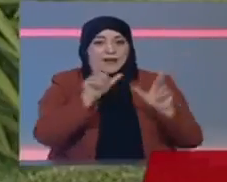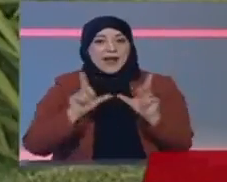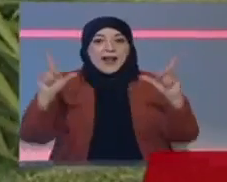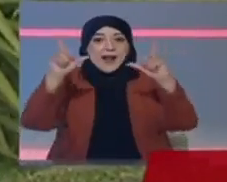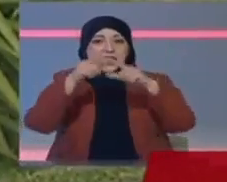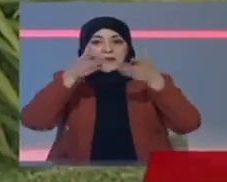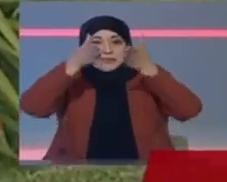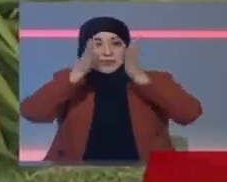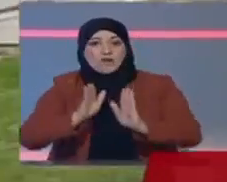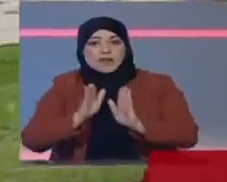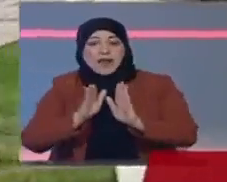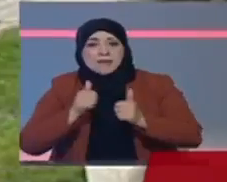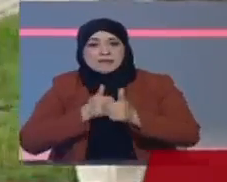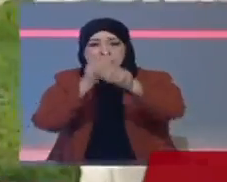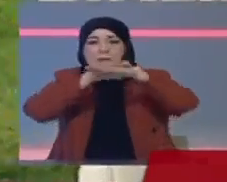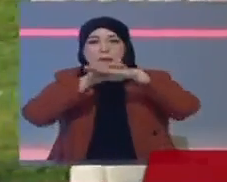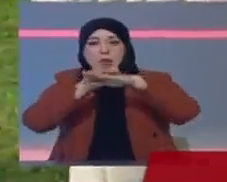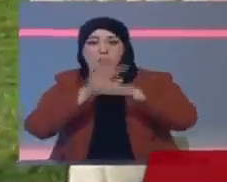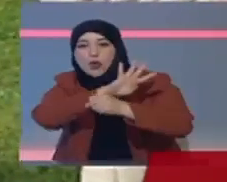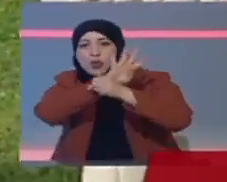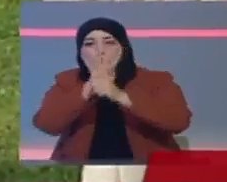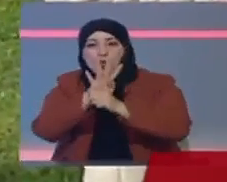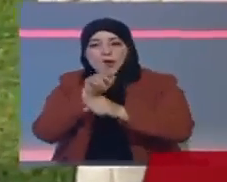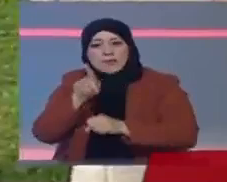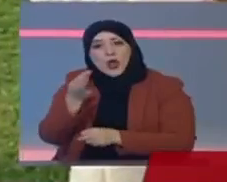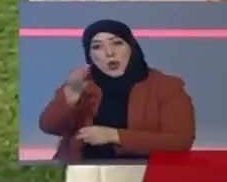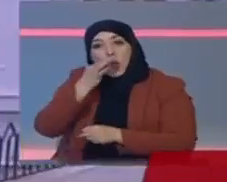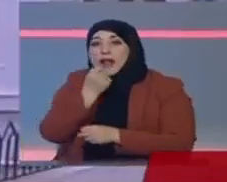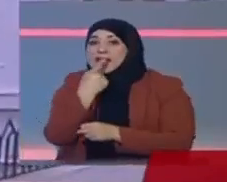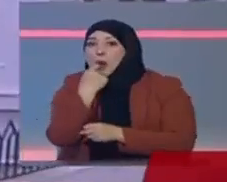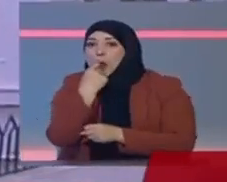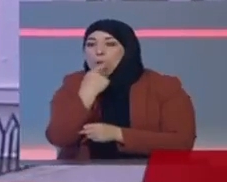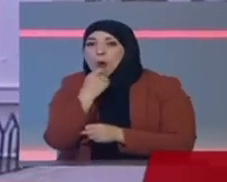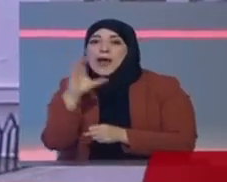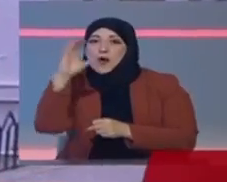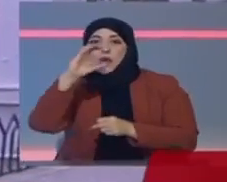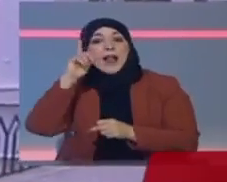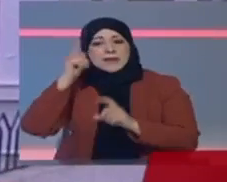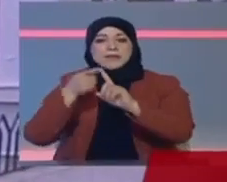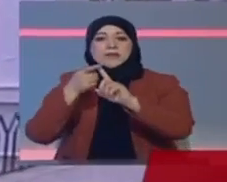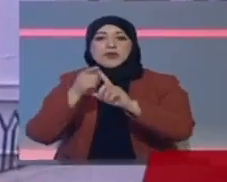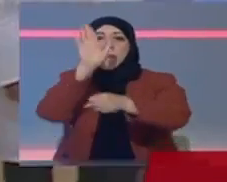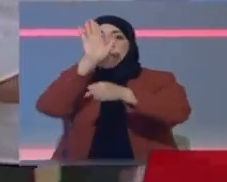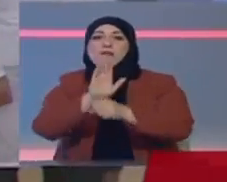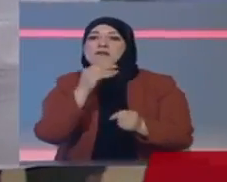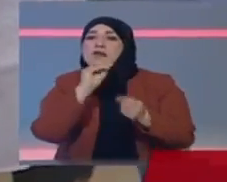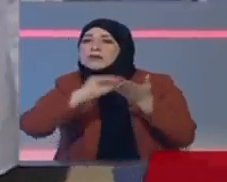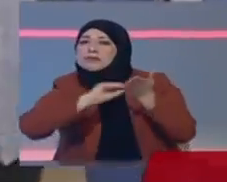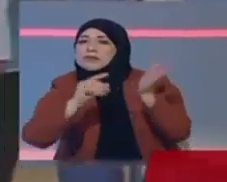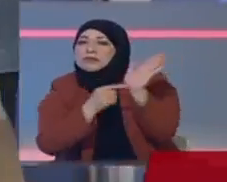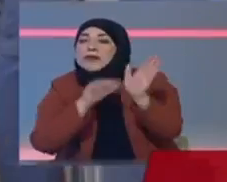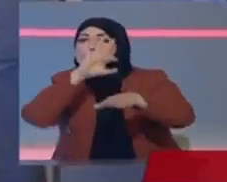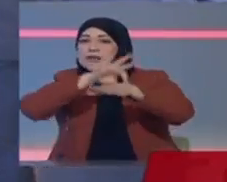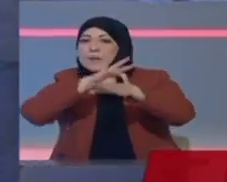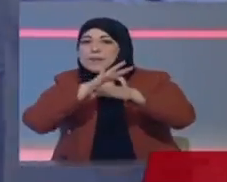فيروس كورونا جديده اكدت ان استعمال دواء كلوروكين لا يكونوا الا تحت الرعايه الطبيه واضافت